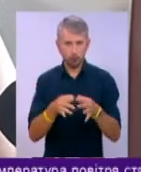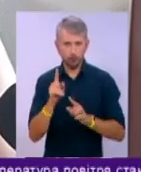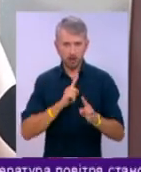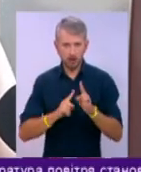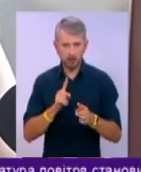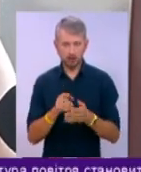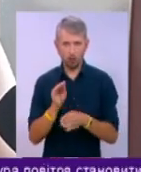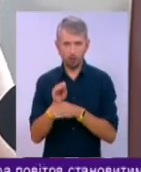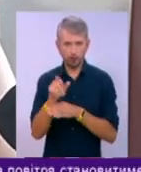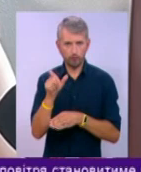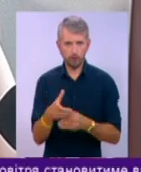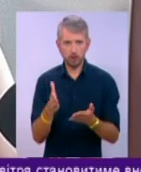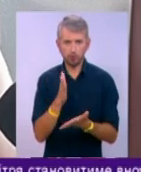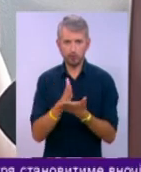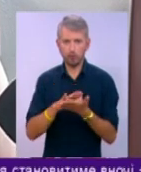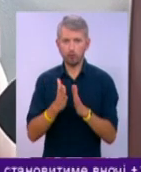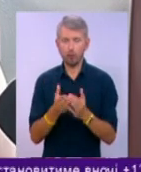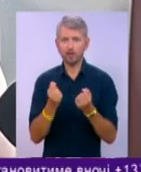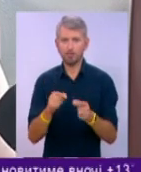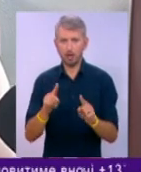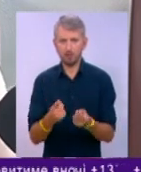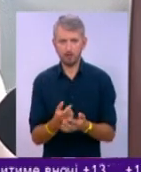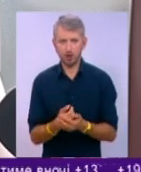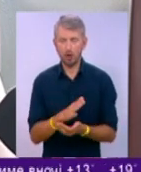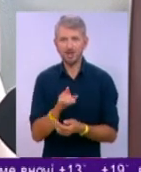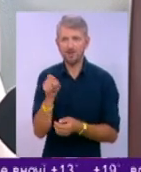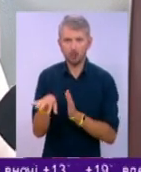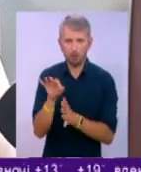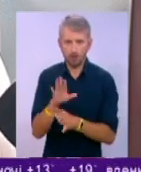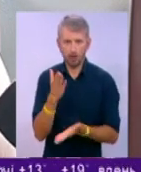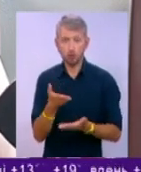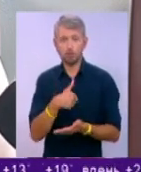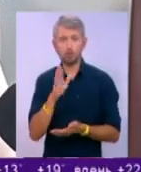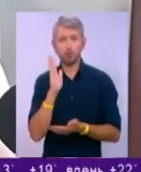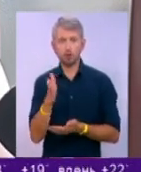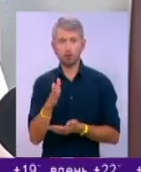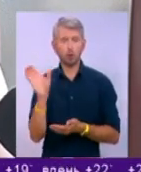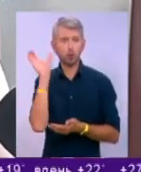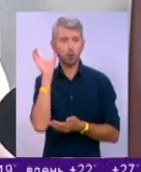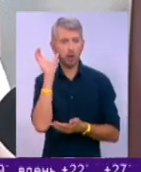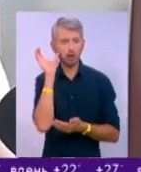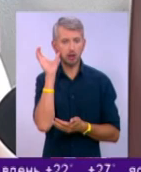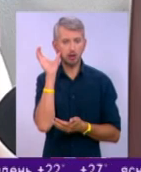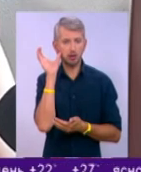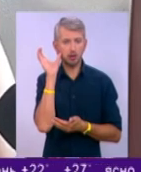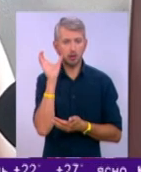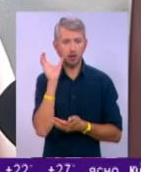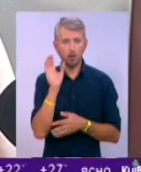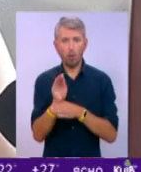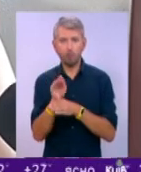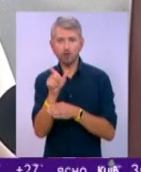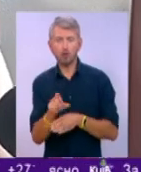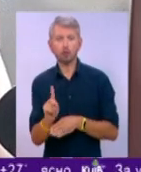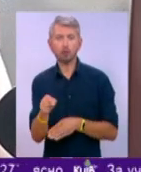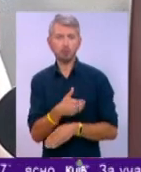який перебуває в умовах тримання під вартою. Не він обирає. Якщо ми будемо слухати винуваченого, що